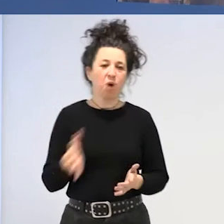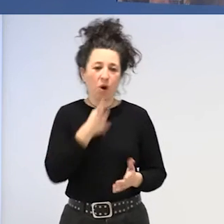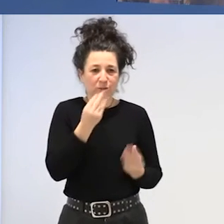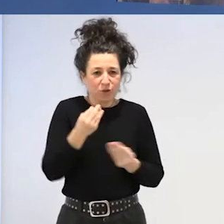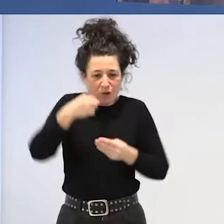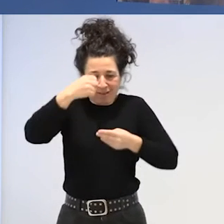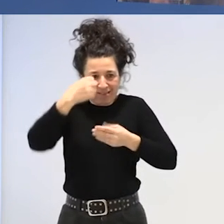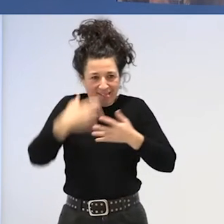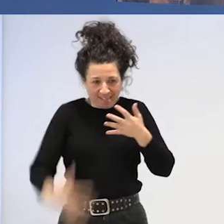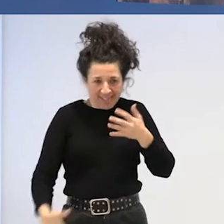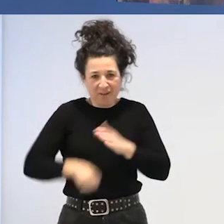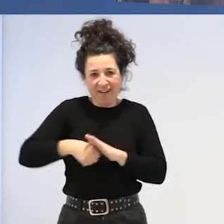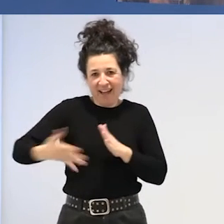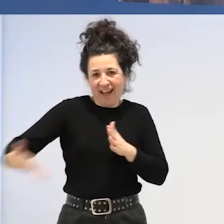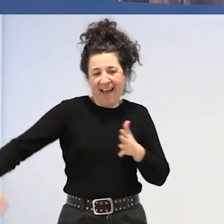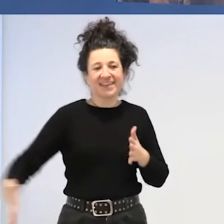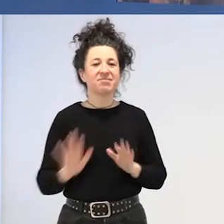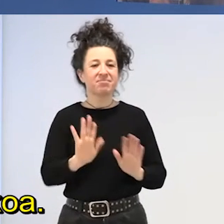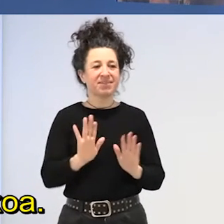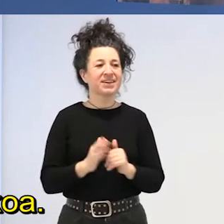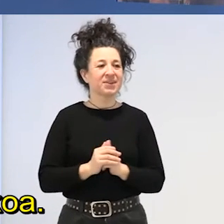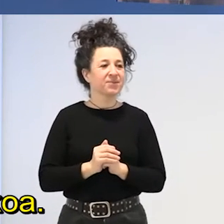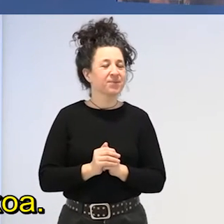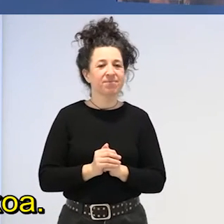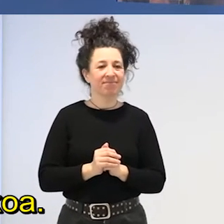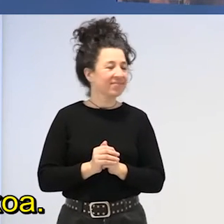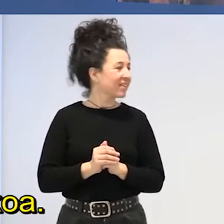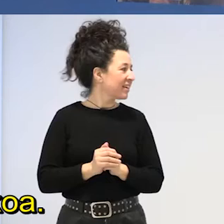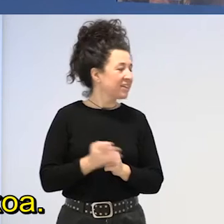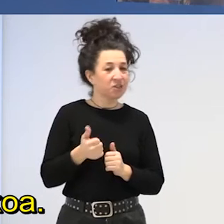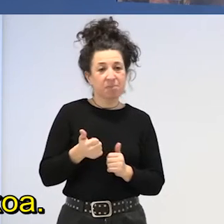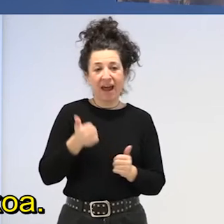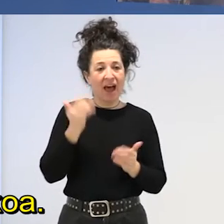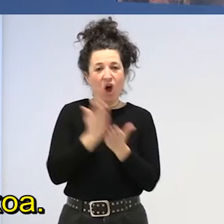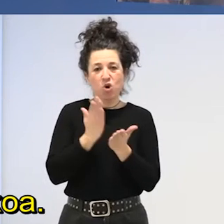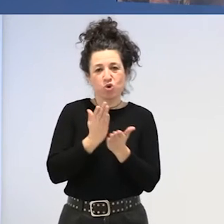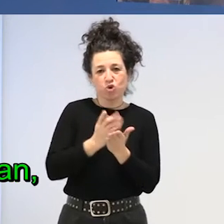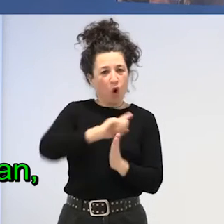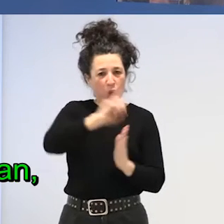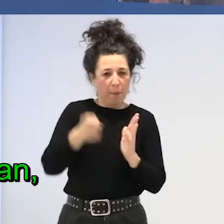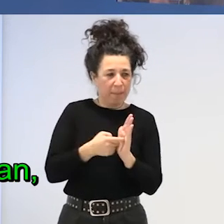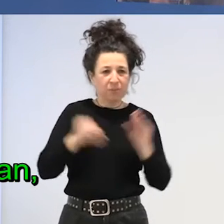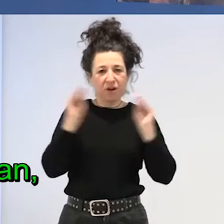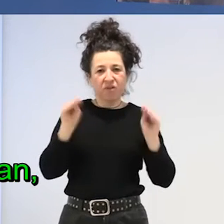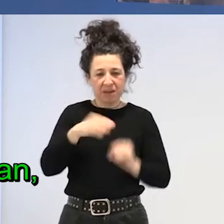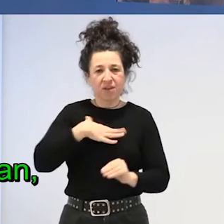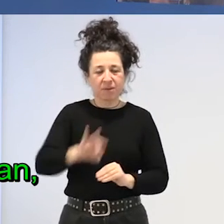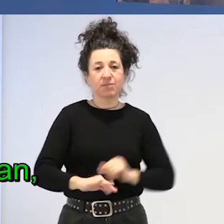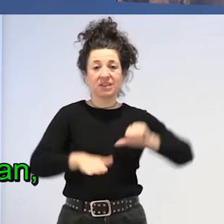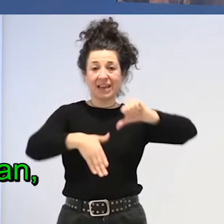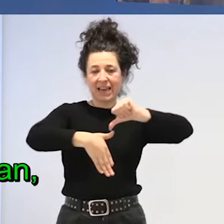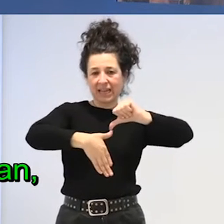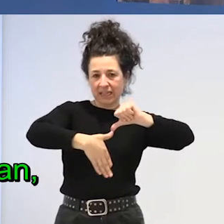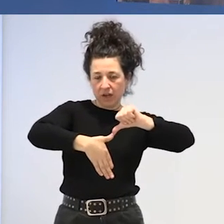Ez. Gehiago da, ez dakit. Zat gohara. Ikastar oso bat egiteko modokoa. Bueno, Latinoamerika egia